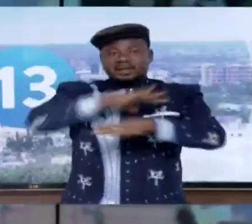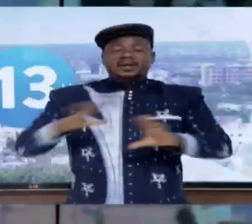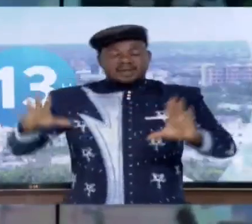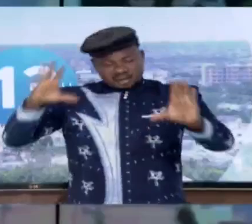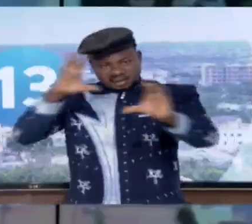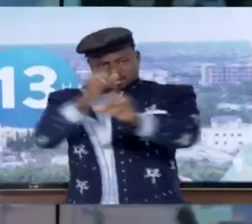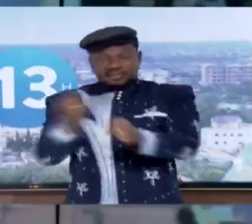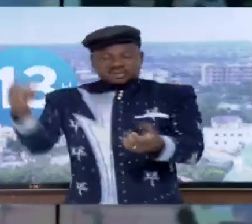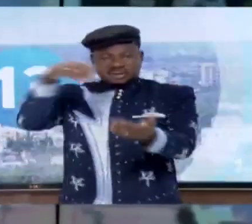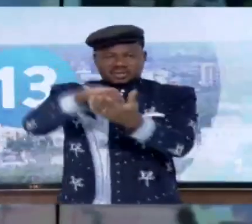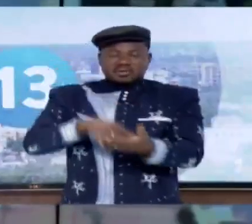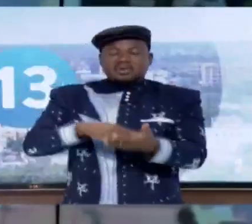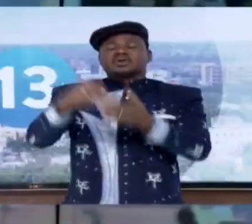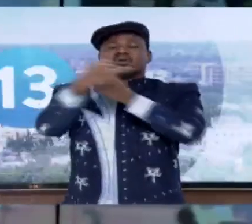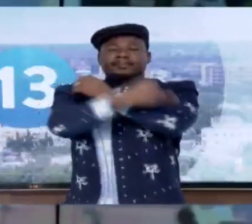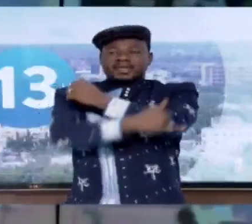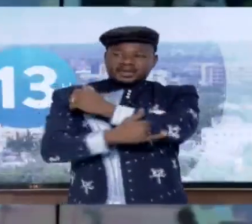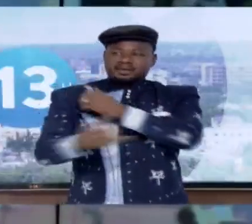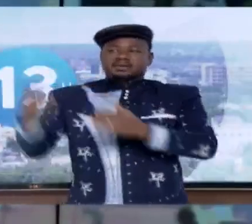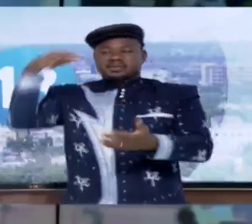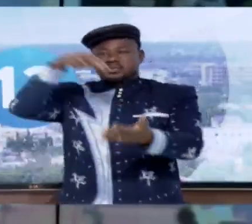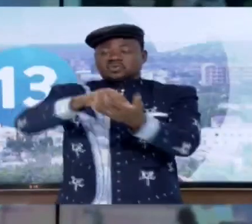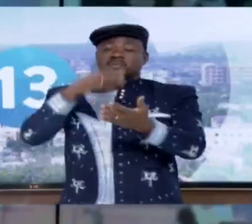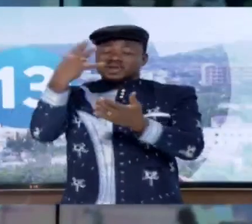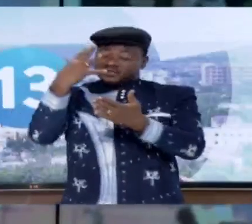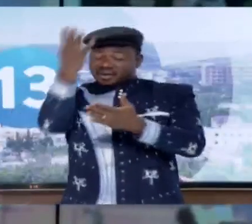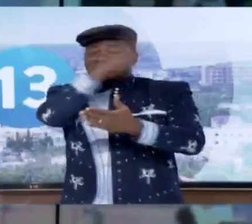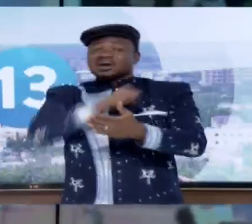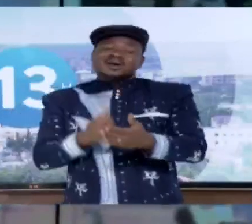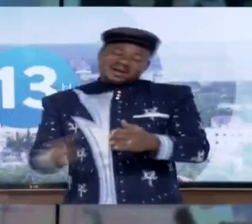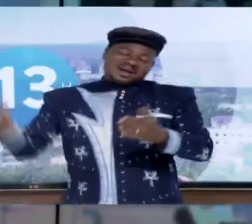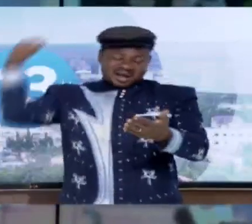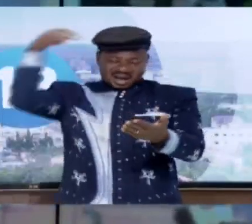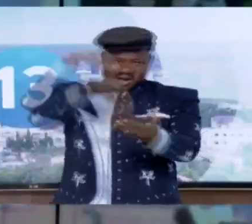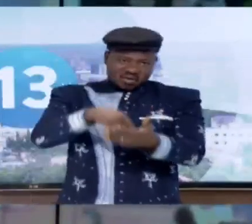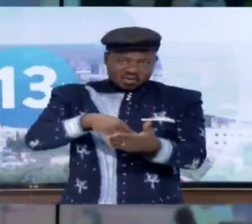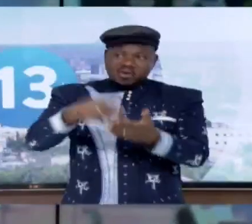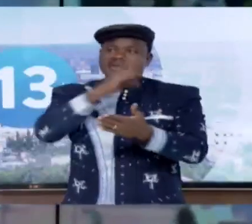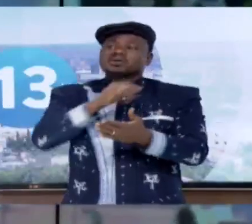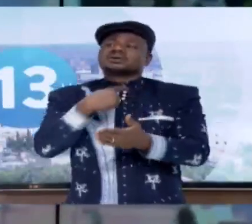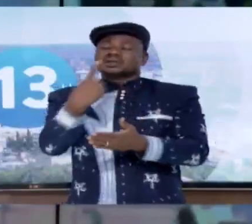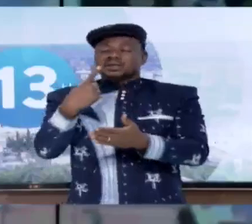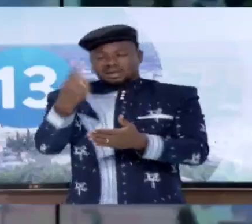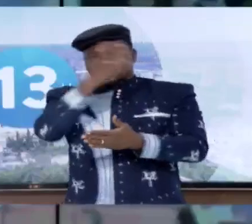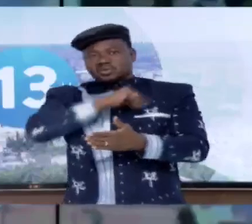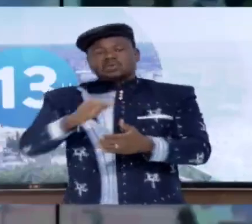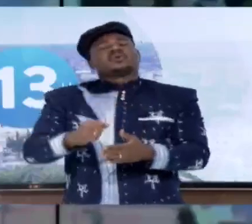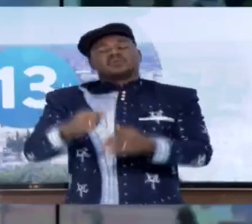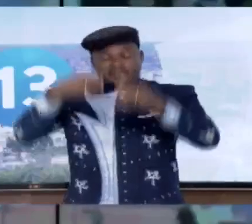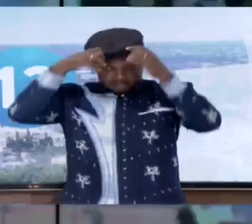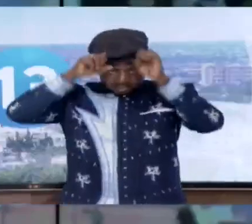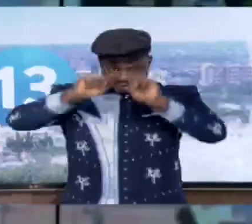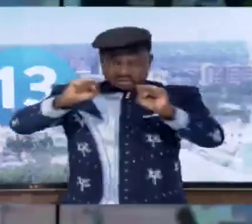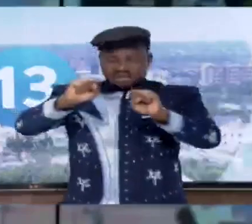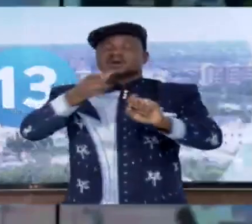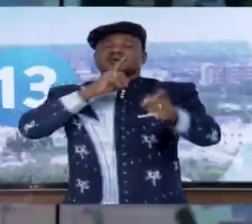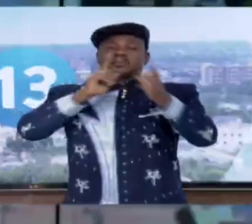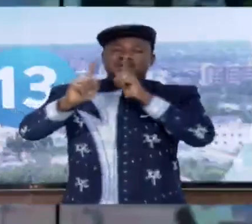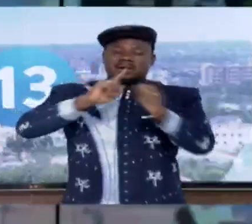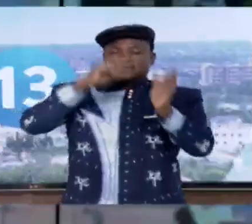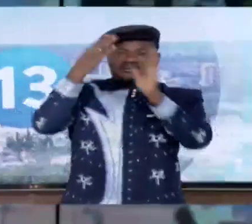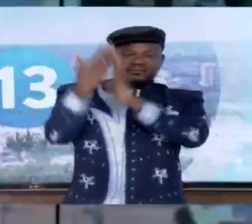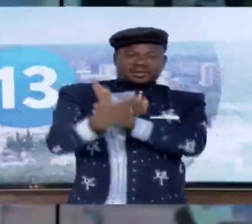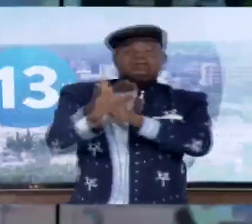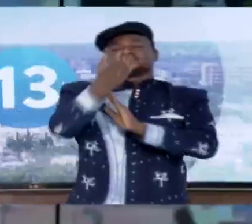national. 2024 le sera davantage, annonce le chef de l'État dans son adresse hier à la Nation. Le capitaine